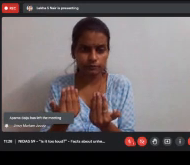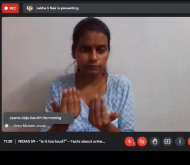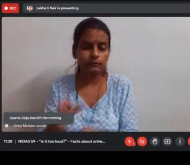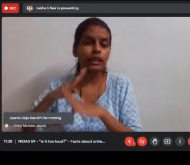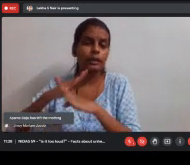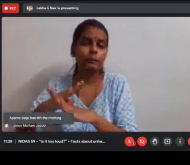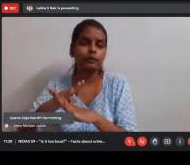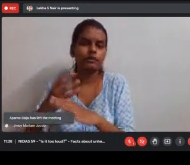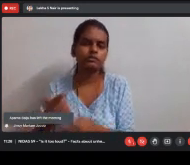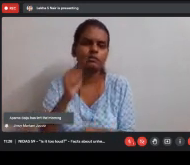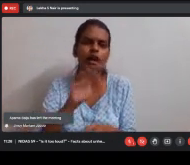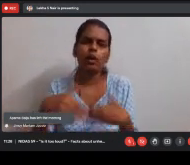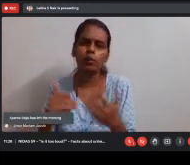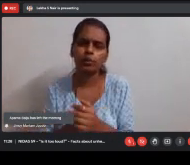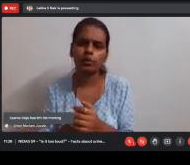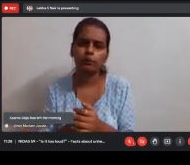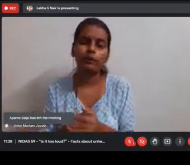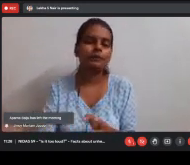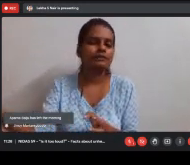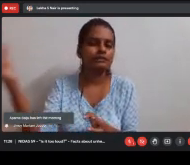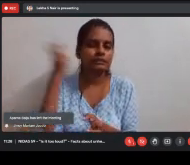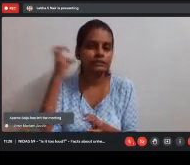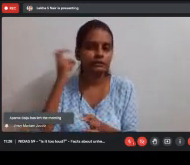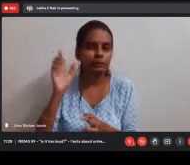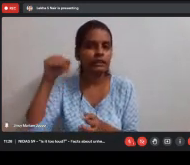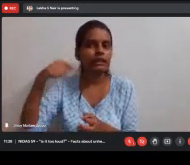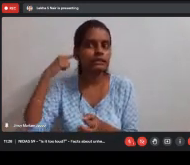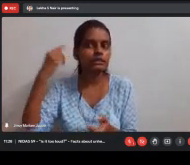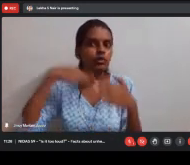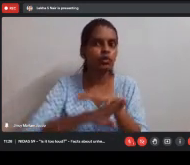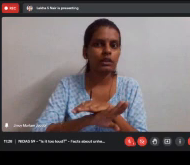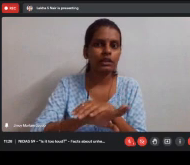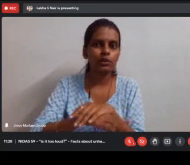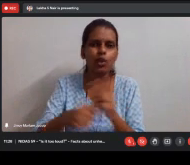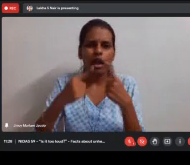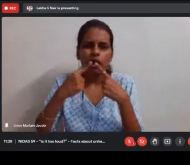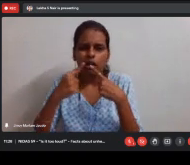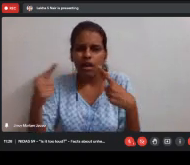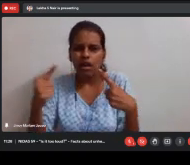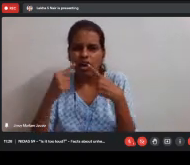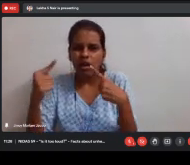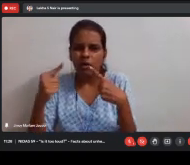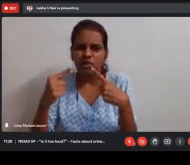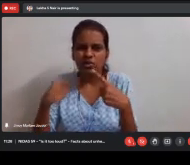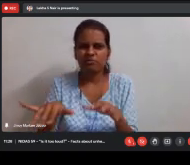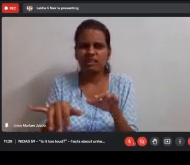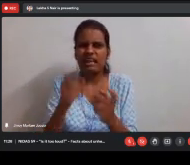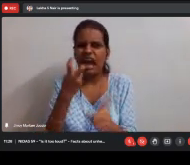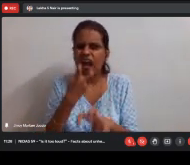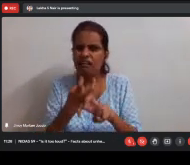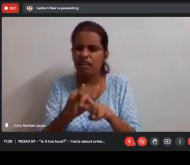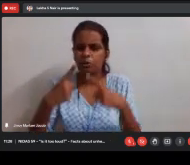അതിന്റെ സൈൻസ് ആൻഡ് സിംപ്റ്റംസ് മനസ്സിലാക്കി നമ്മൾ അതിന് പ്രിക്കോഷൻസ് എടുത്തു കഴിഞ്ഞാൽ അത് സ്ഥിരമായിട്ടുള്ള കേൾവിക്കുറവിലോട്ട് പോകുന്നത്